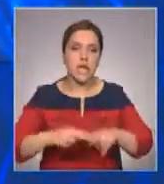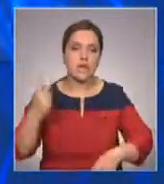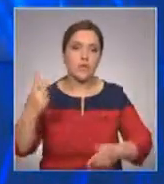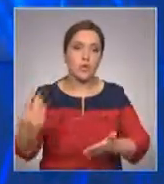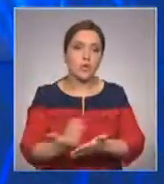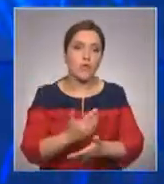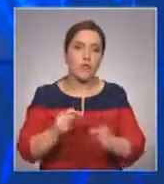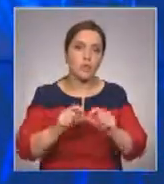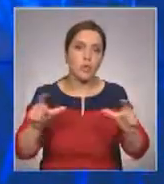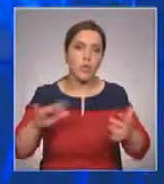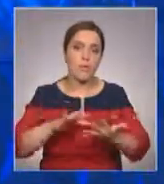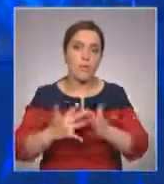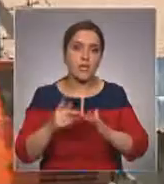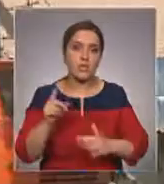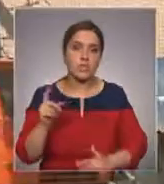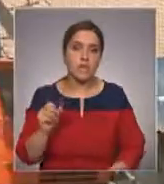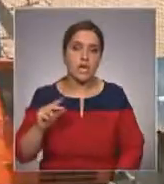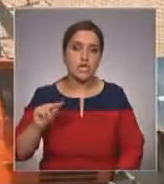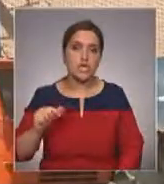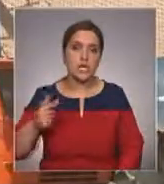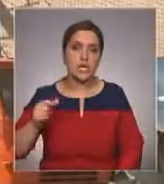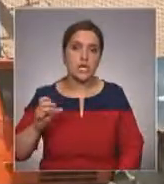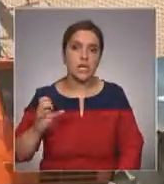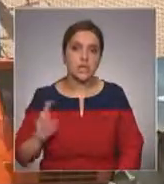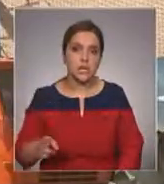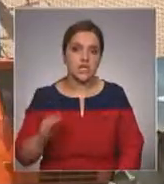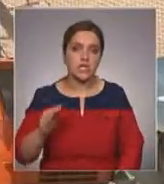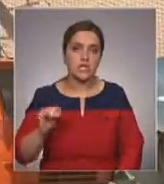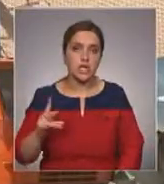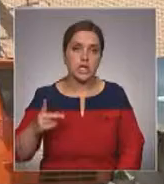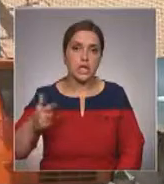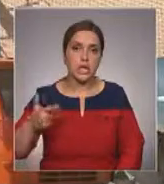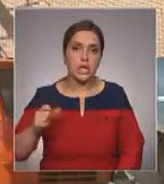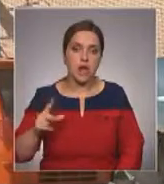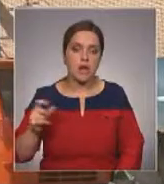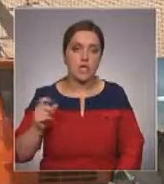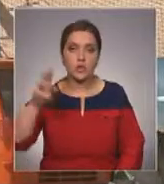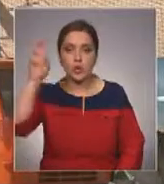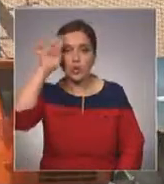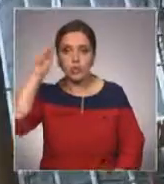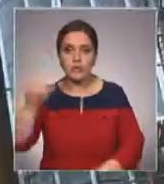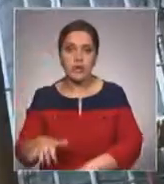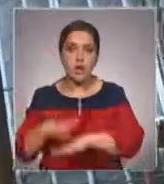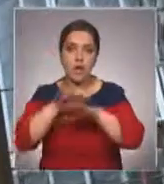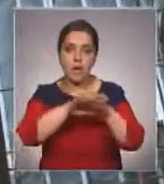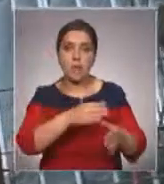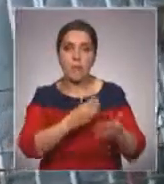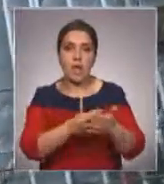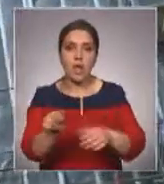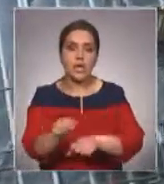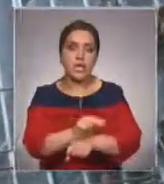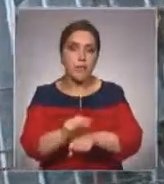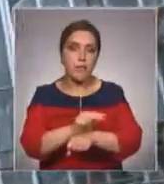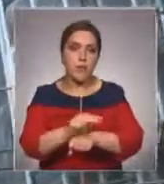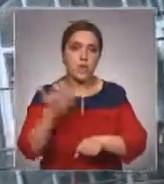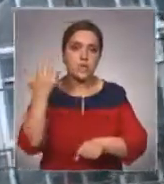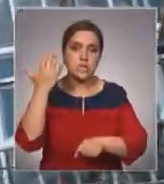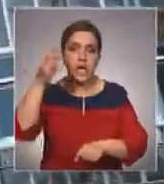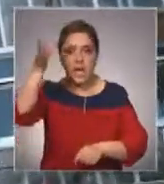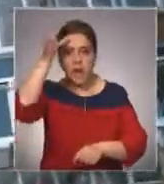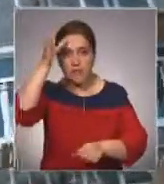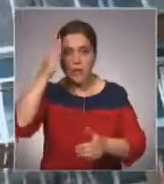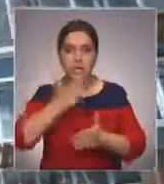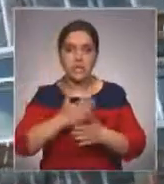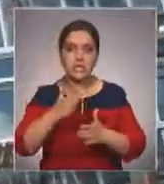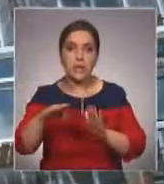новых школ в поселках Зачаганск и Жангала. Из госказны также финансируется капитальный ремонт 5 объектов образования в рамках